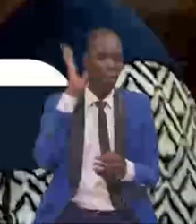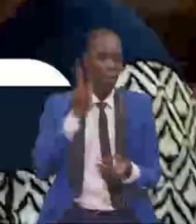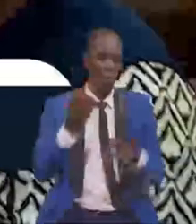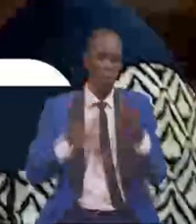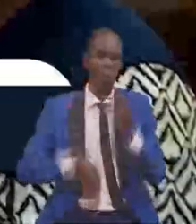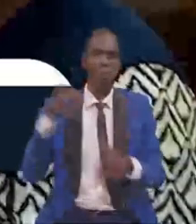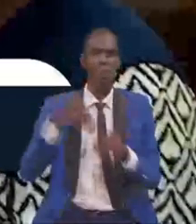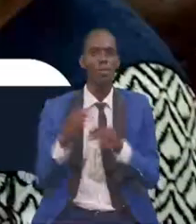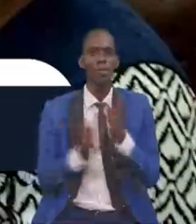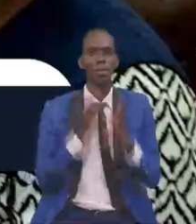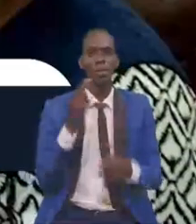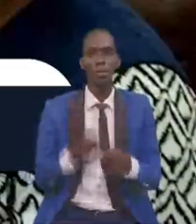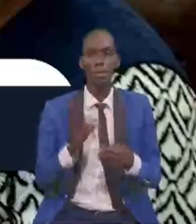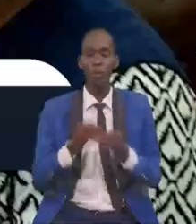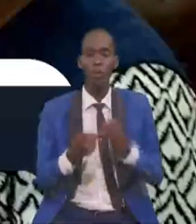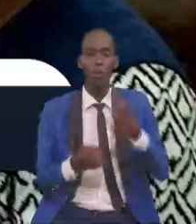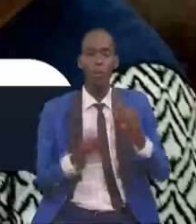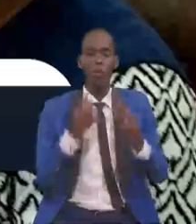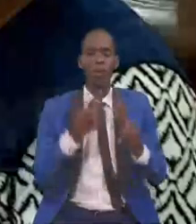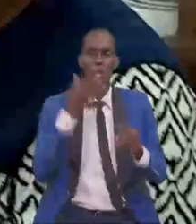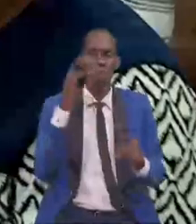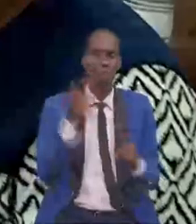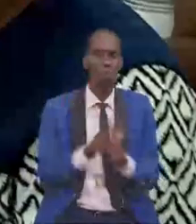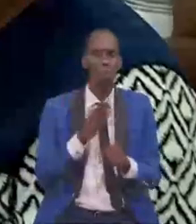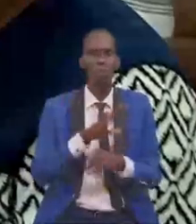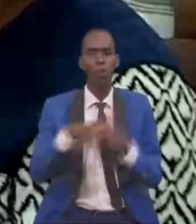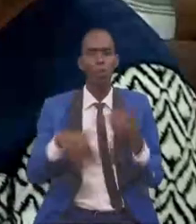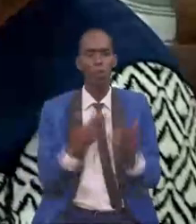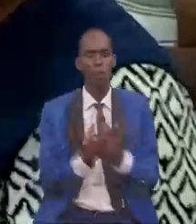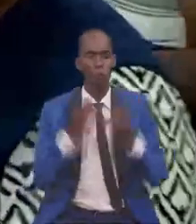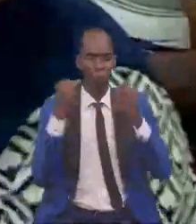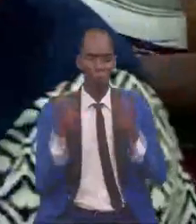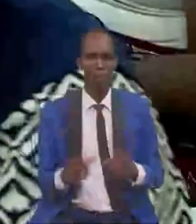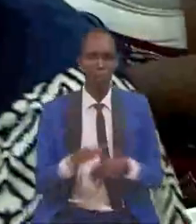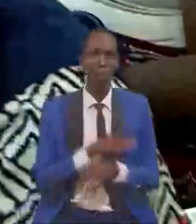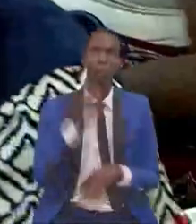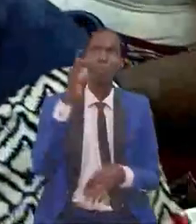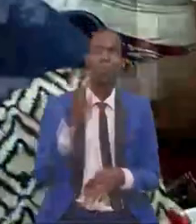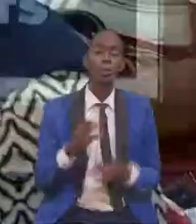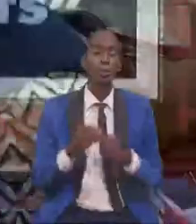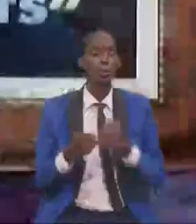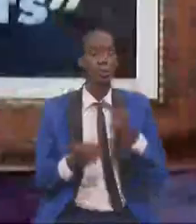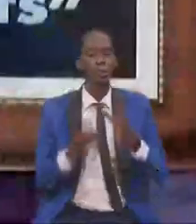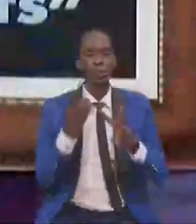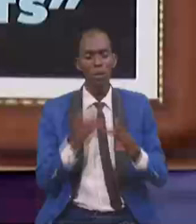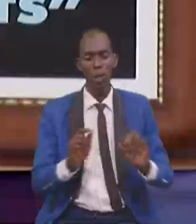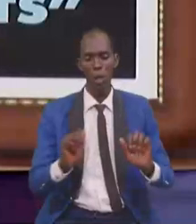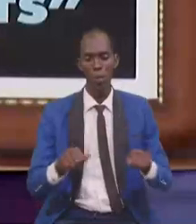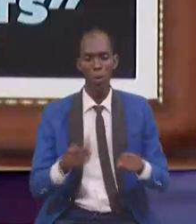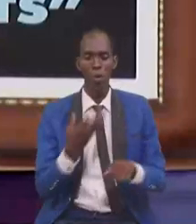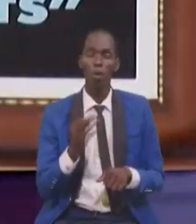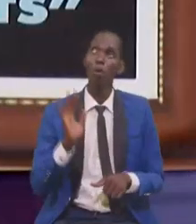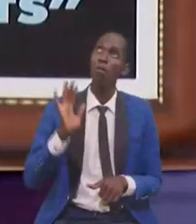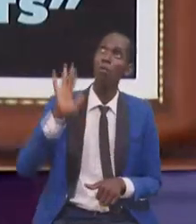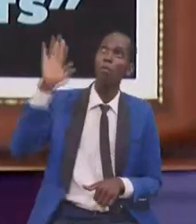sortir. Numéro 1, la promesse du Tout-Puissant. 2, les possibilités de